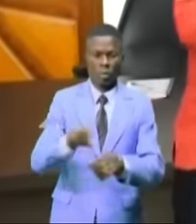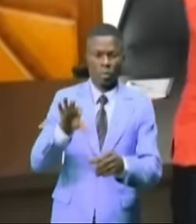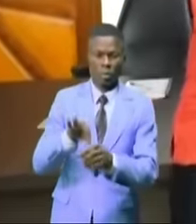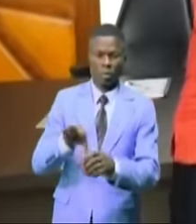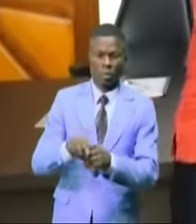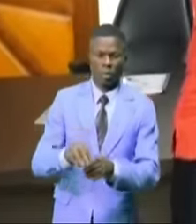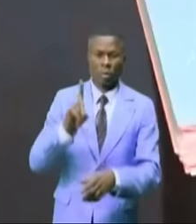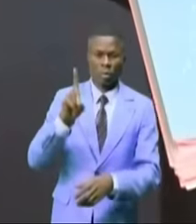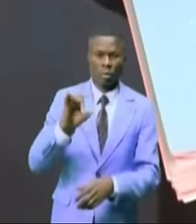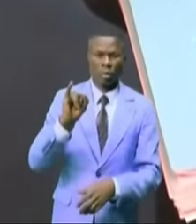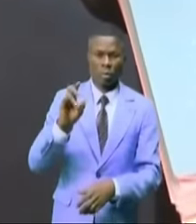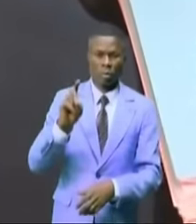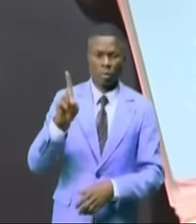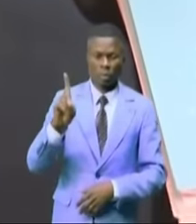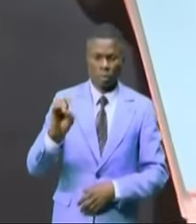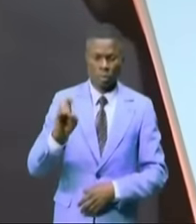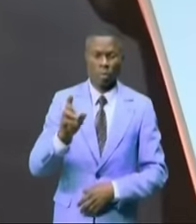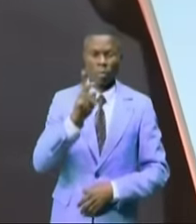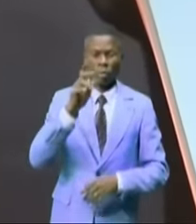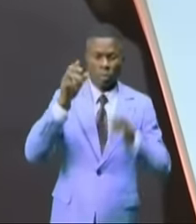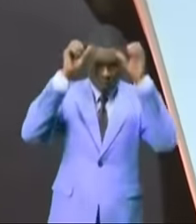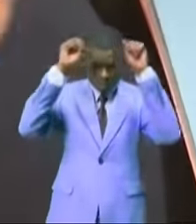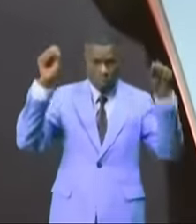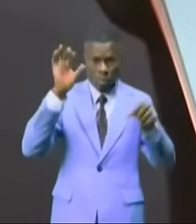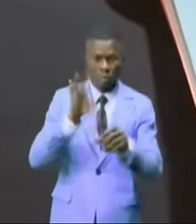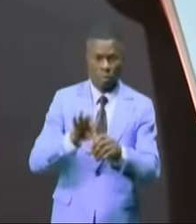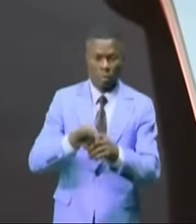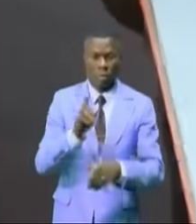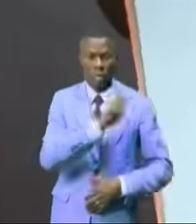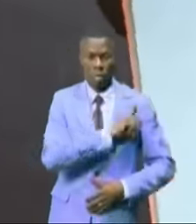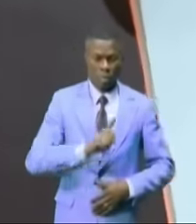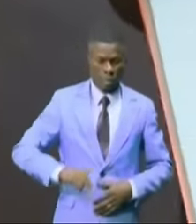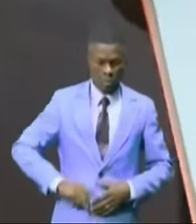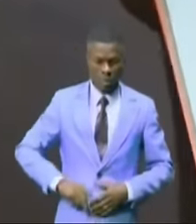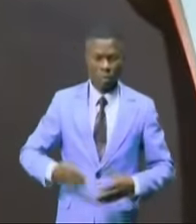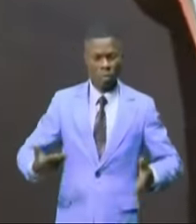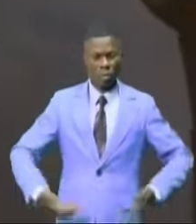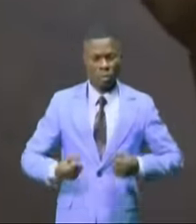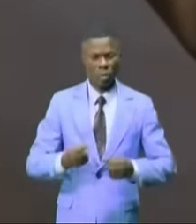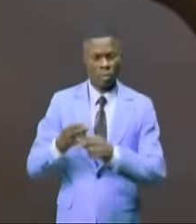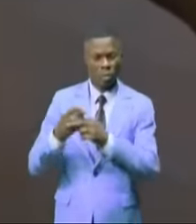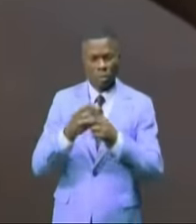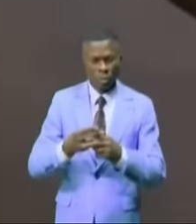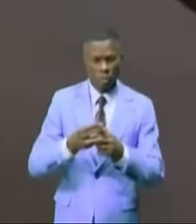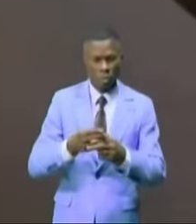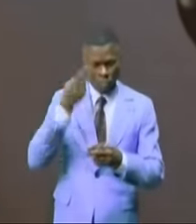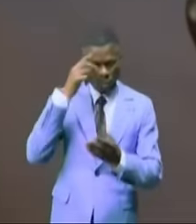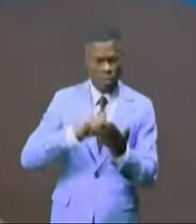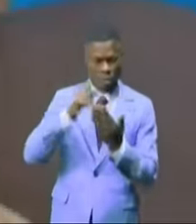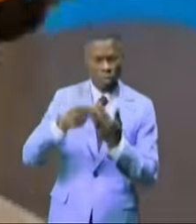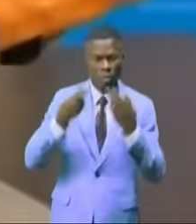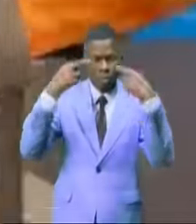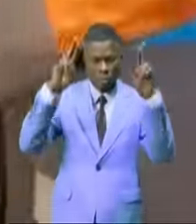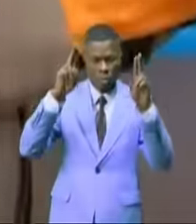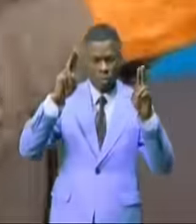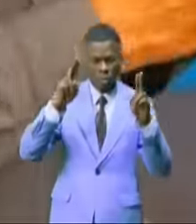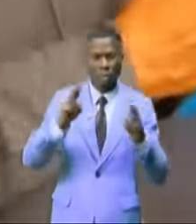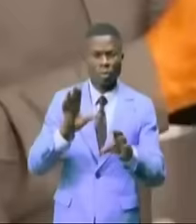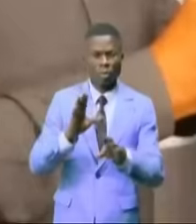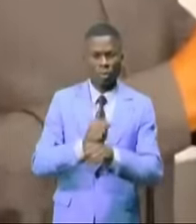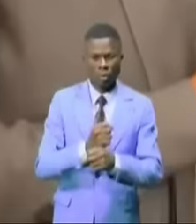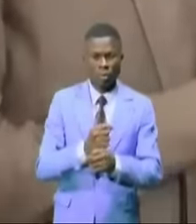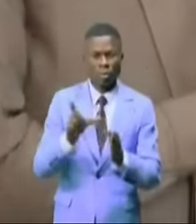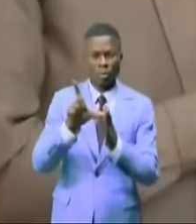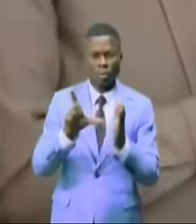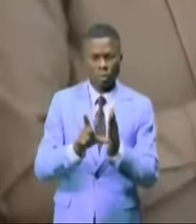Didi Manara Linga. Denis Kadima Kazadi s'est réjoui du suivi qui a été fait pour l'aboutissement de ce projet en adaptant la loi électorale